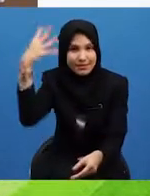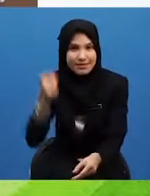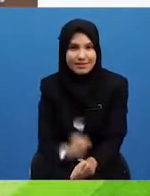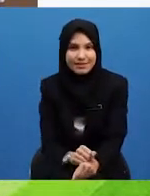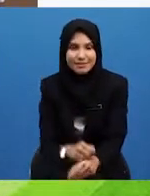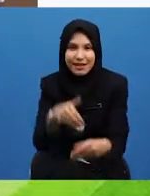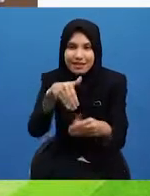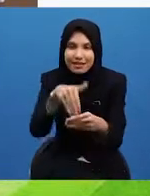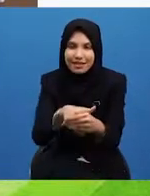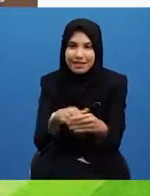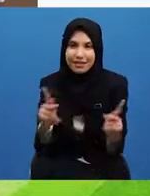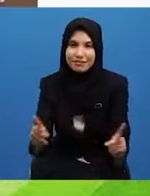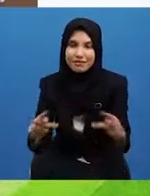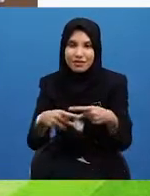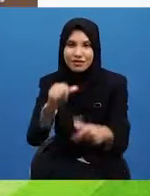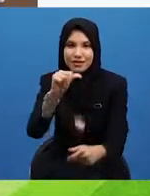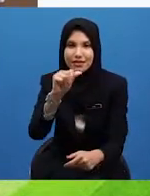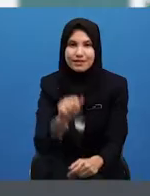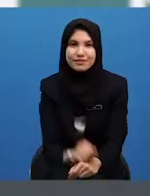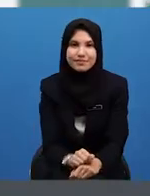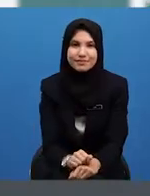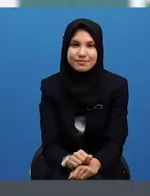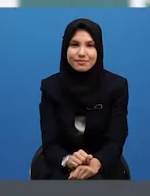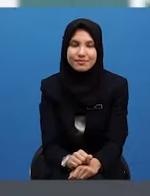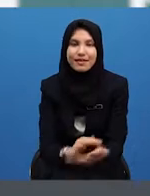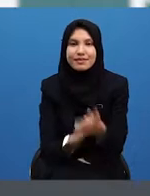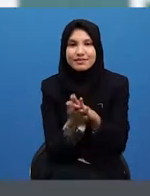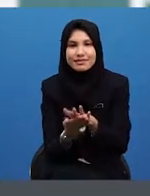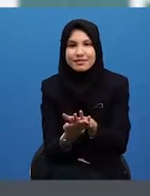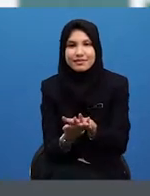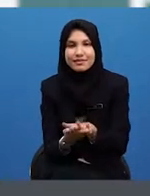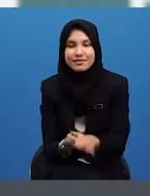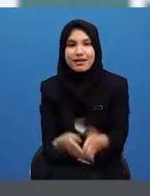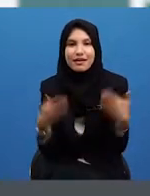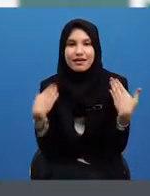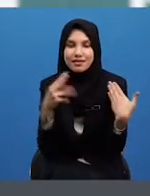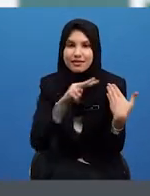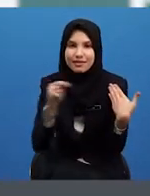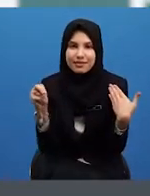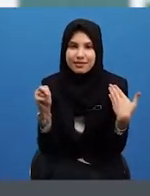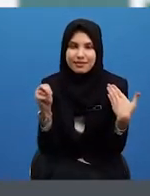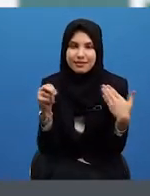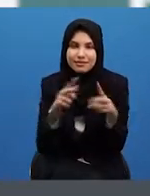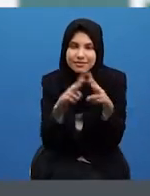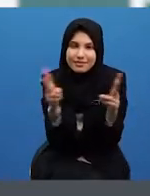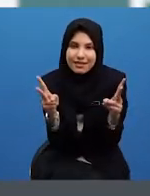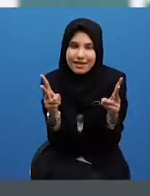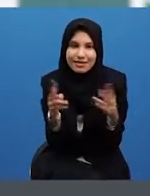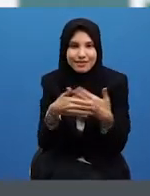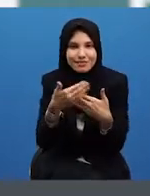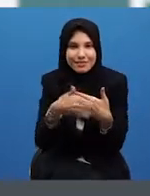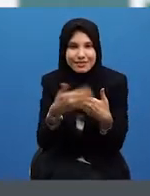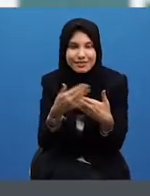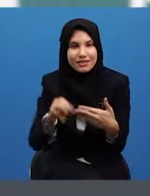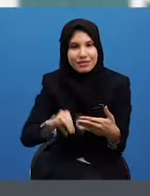di dalam kota I make keadaan ini sangat menyenangkan